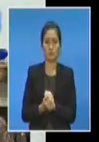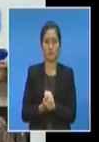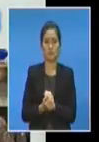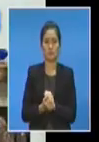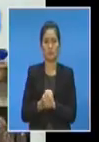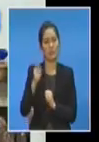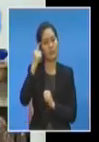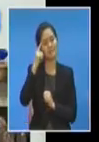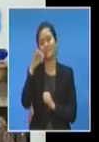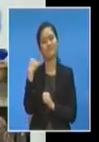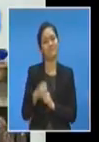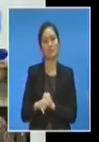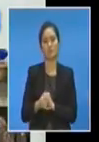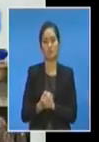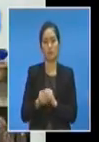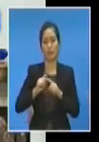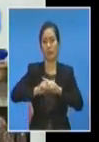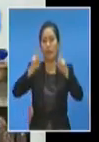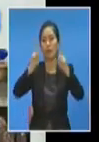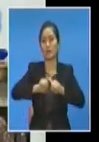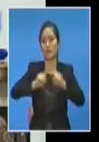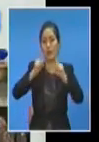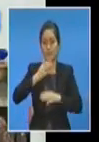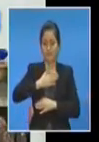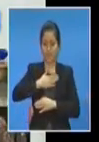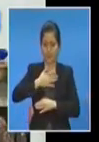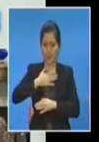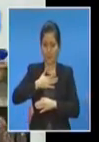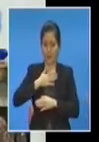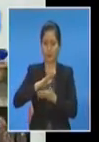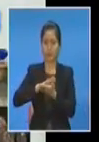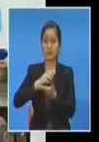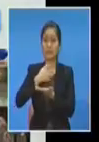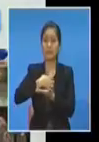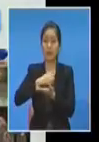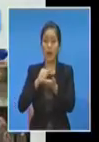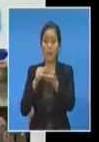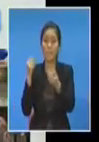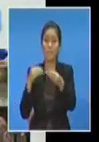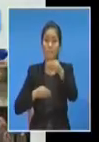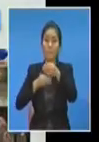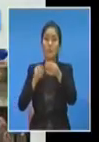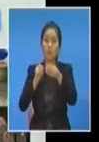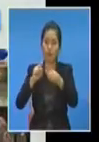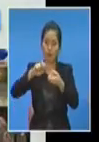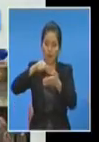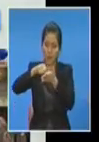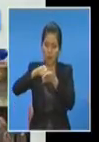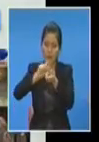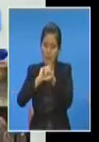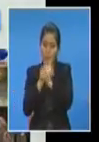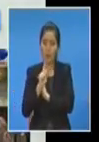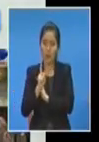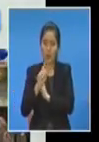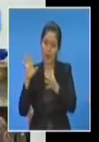ผมว่าตรงนั้นไม่ถูกครับผมก็จะขออนุญาตเติมตรงนี้ครับไม่ว่าจะเป็นภัยธรรมชาติหรือภัย